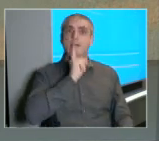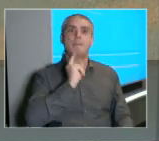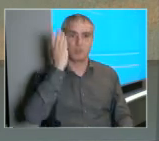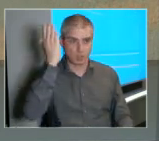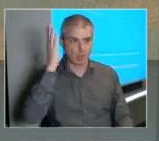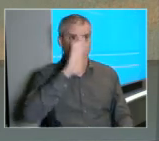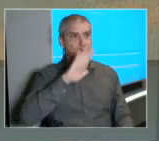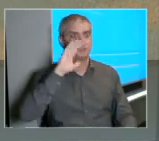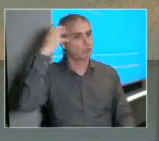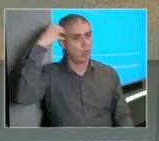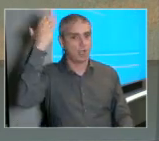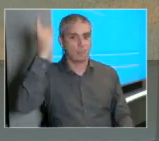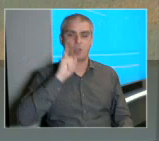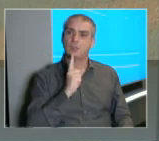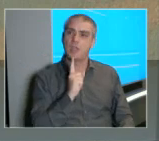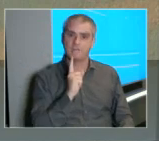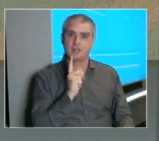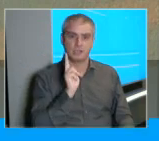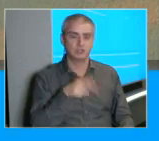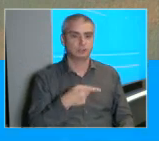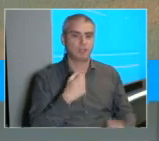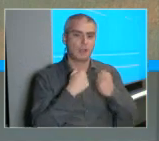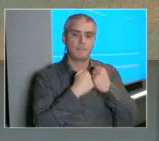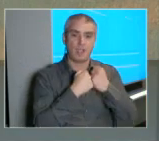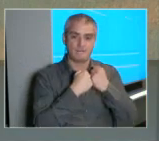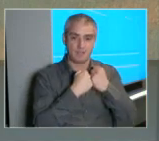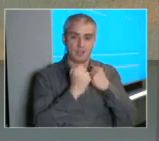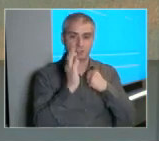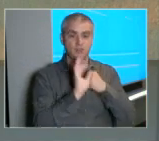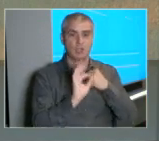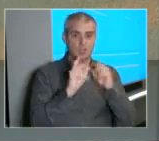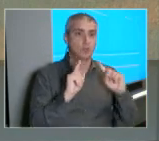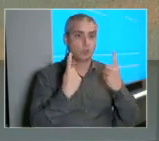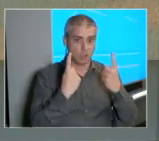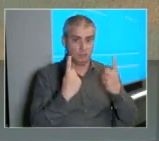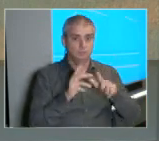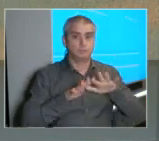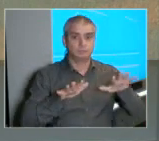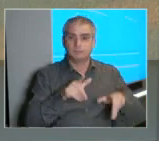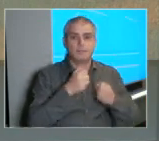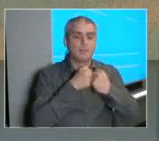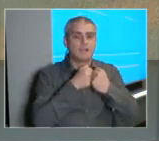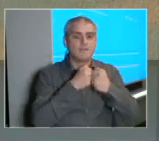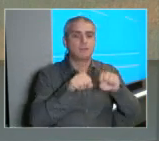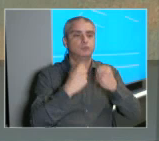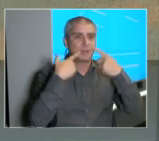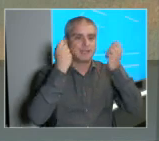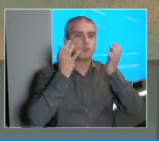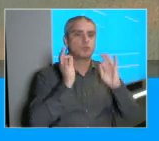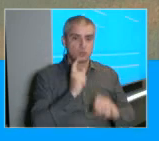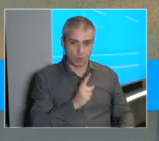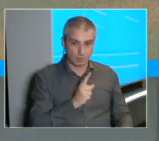הגולן, באזור החרמון, אבל יש גם מאבק אחד שעדיין קורה ומתרחש, וזו המאבק במשבר בחינוך